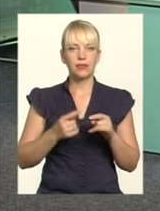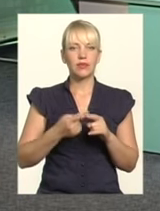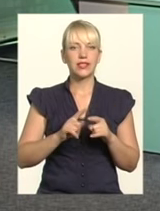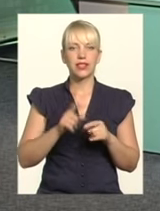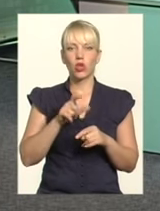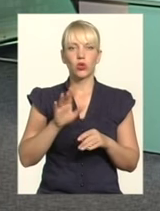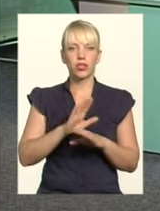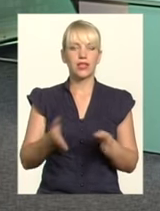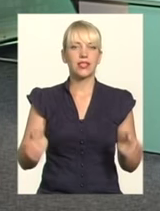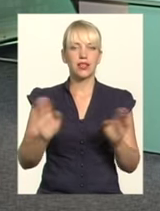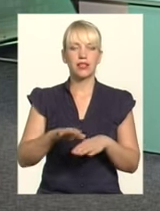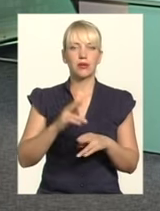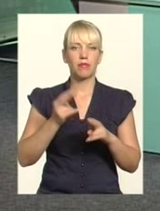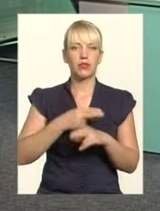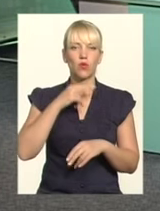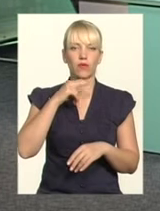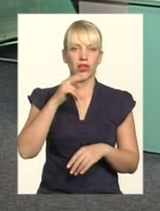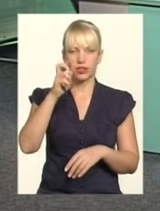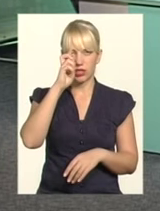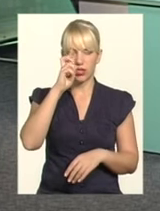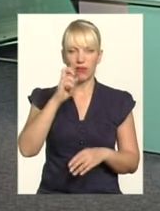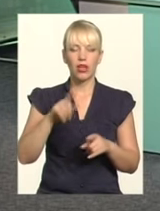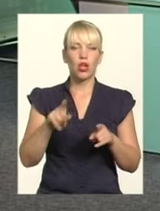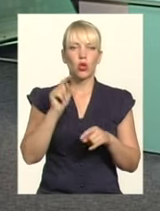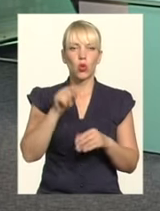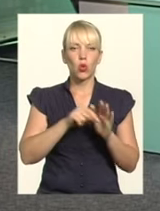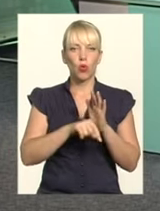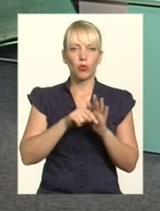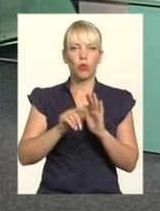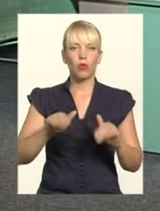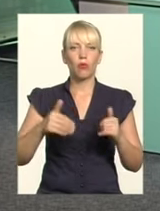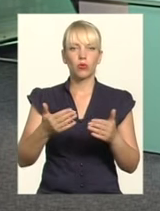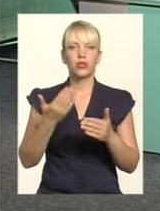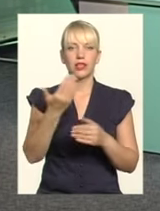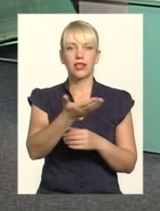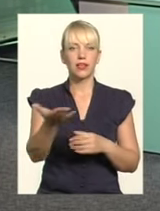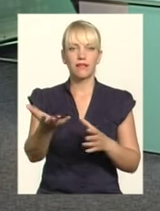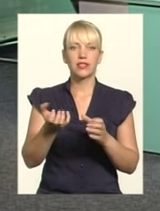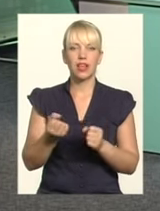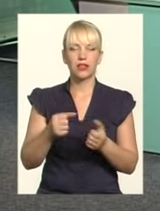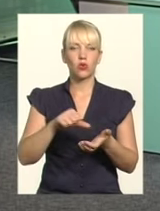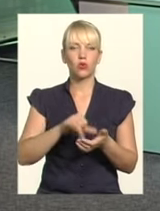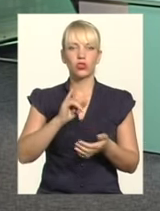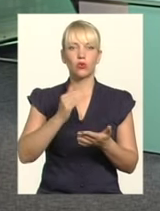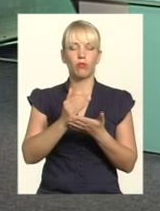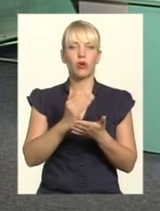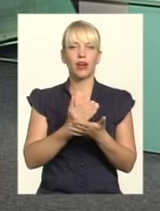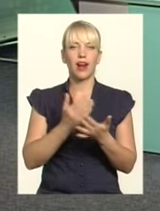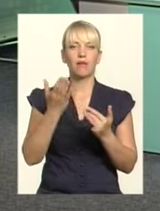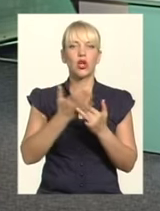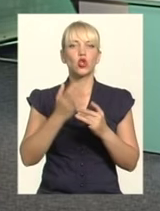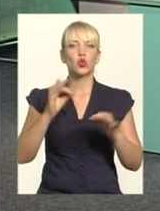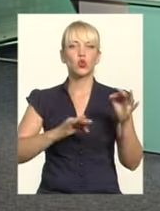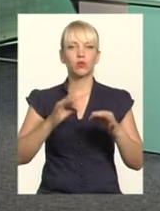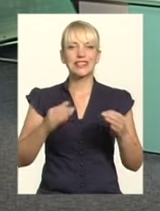не залишаться поза увагою держави. Тобто пропонується їм прийняти участь в програмі житлових субсидій. І всім